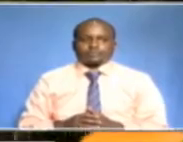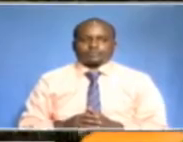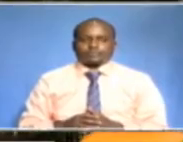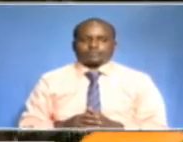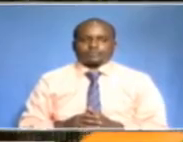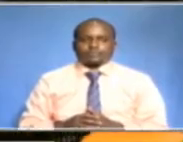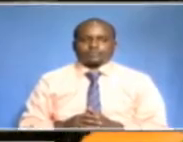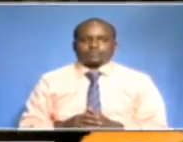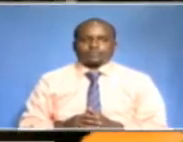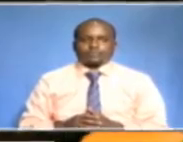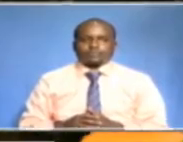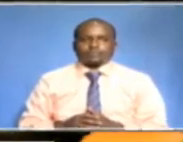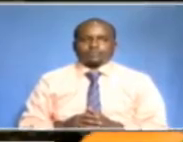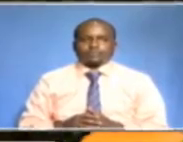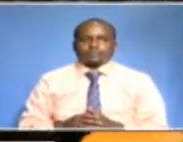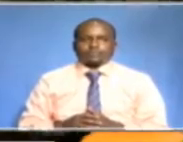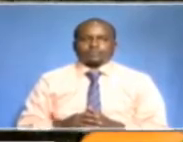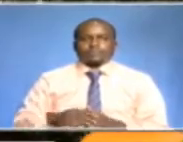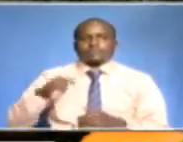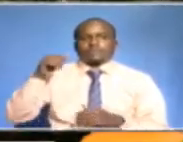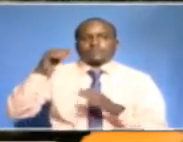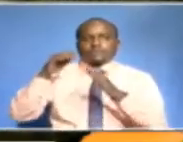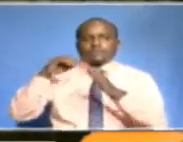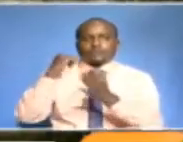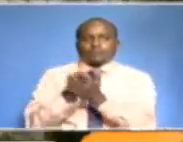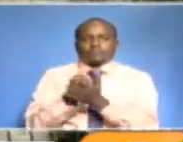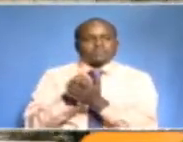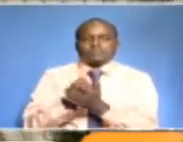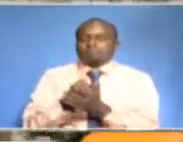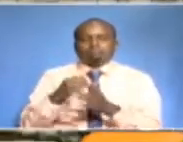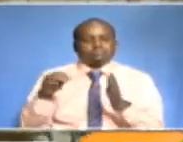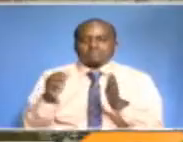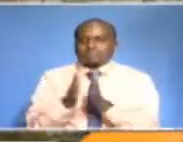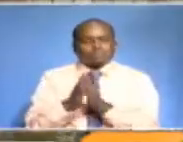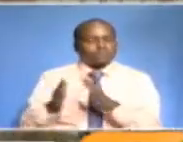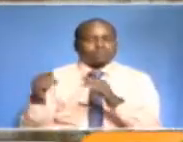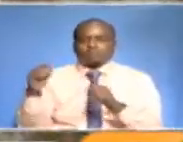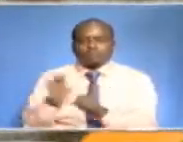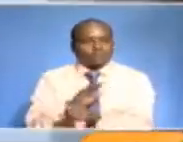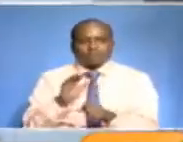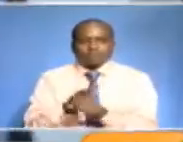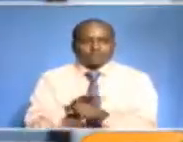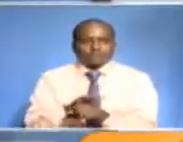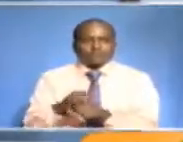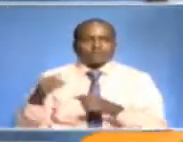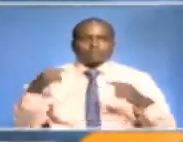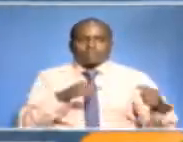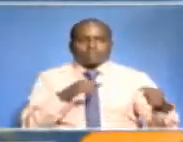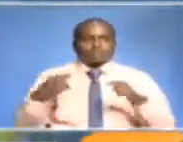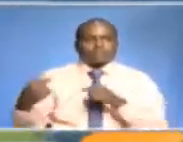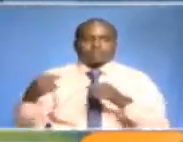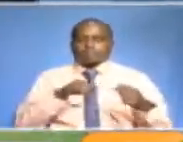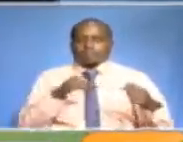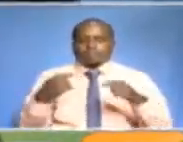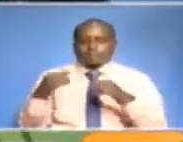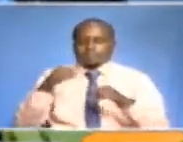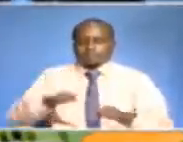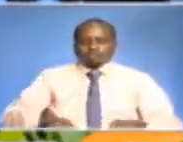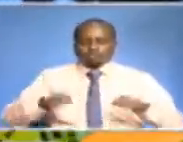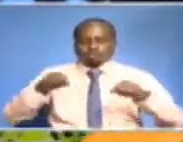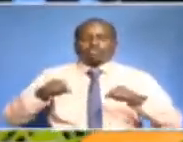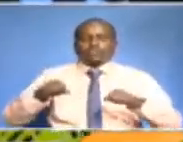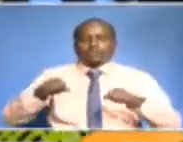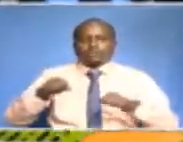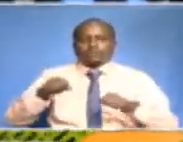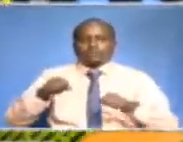Jumba la Anniversary taw lishi vituko nipe nikupe Kati ya mwenyekiti wa Tuma ya uchaguzi nchini ibc wafula Cheb Kati